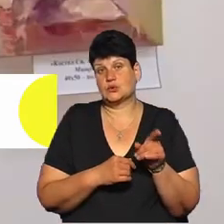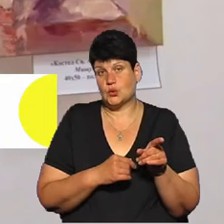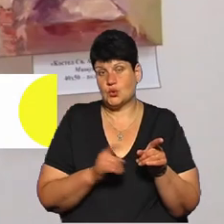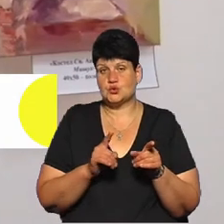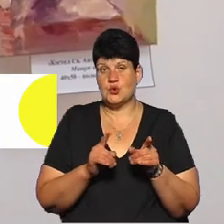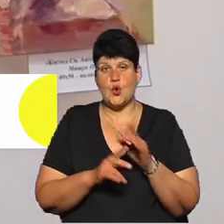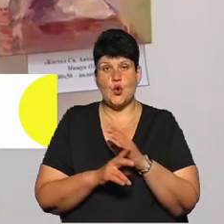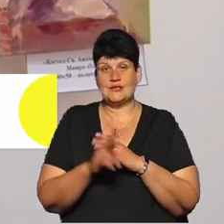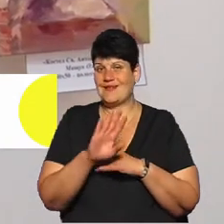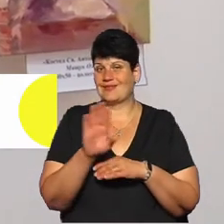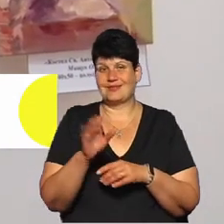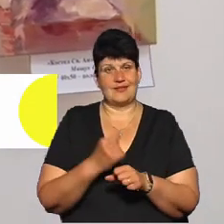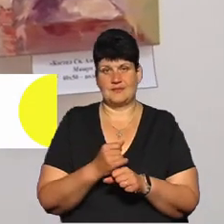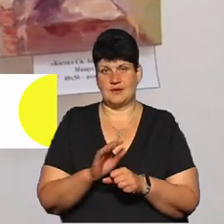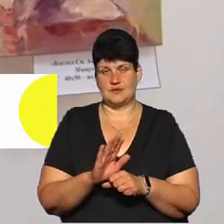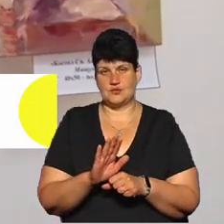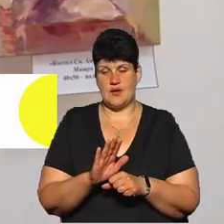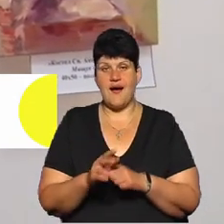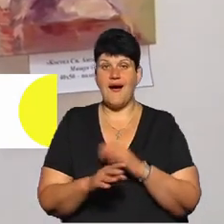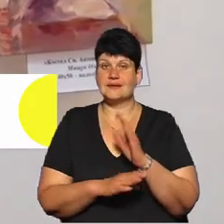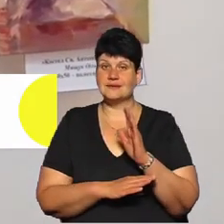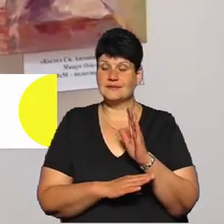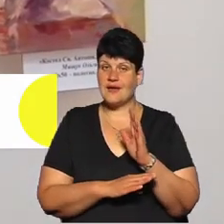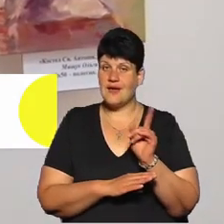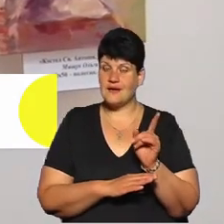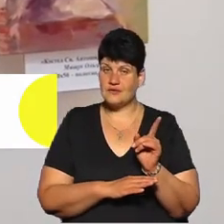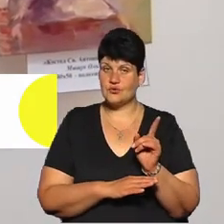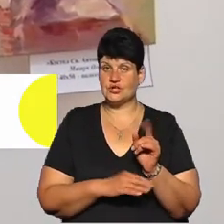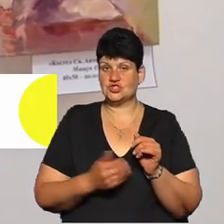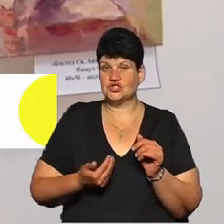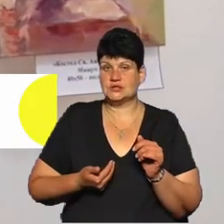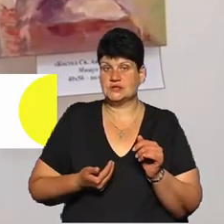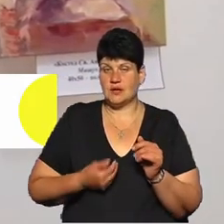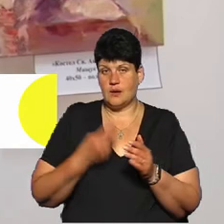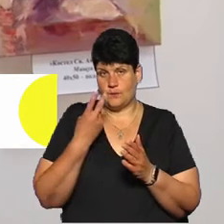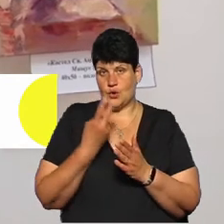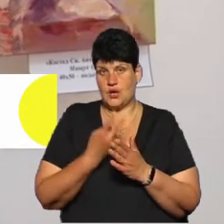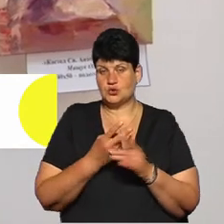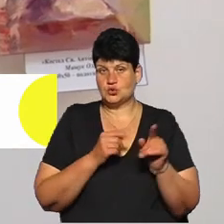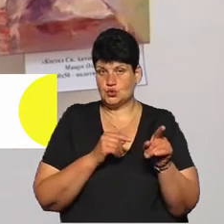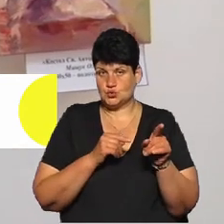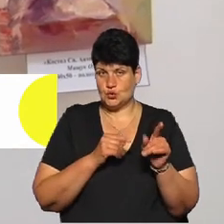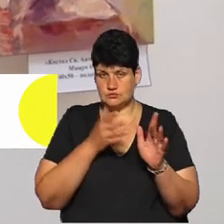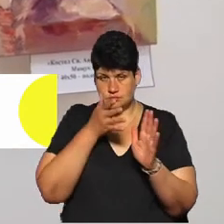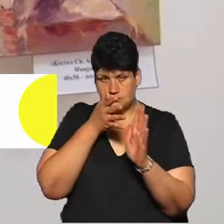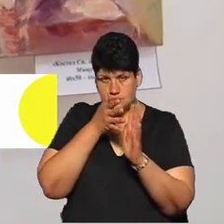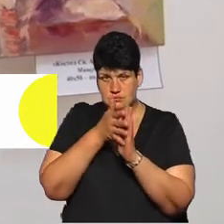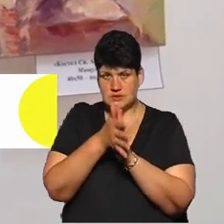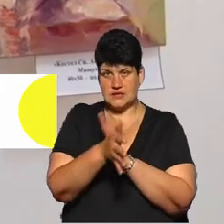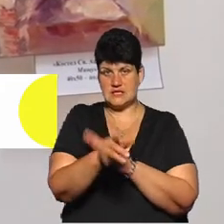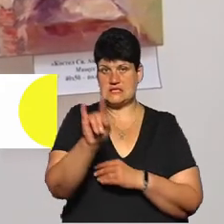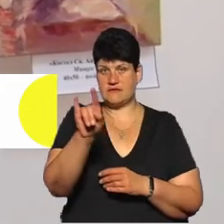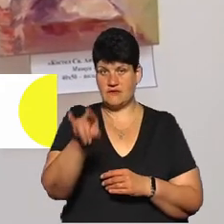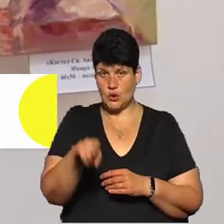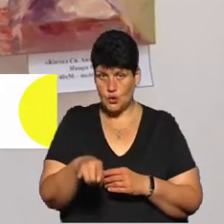діючий, але дерево, як життя, ніби символізує, що в ньому крізь вікно ще все-таки